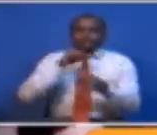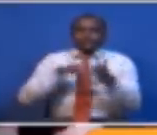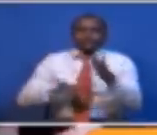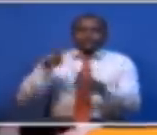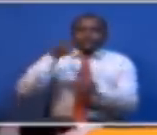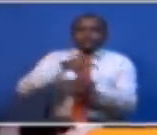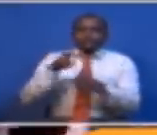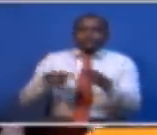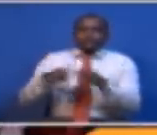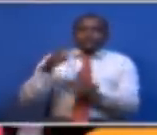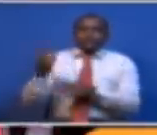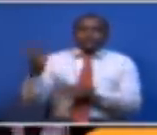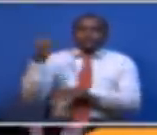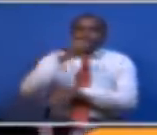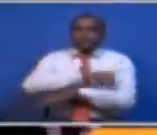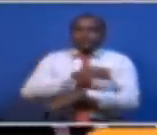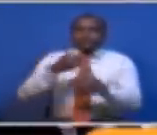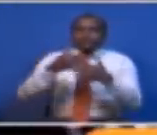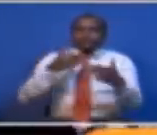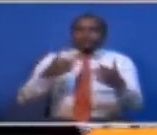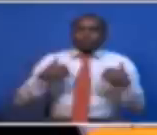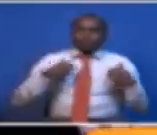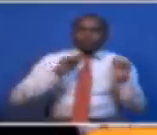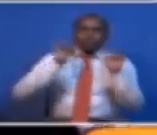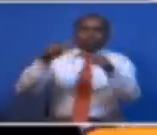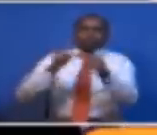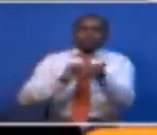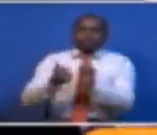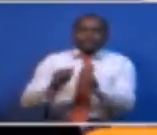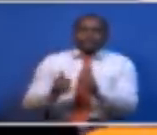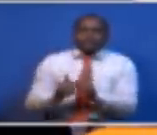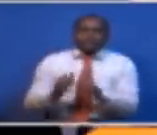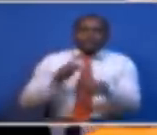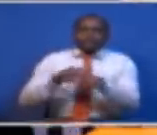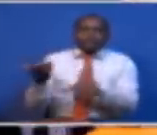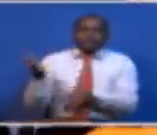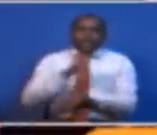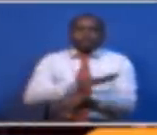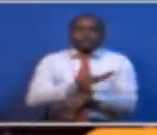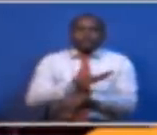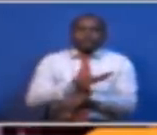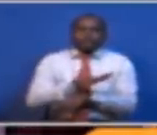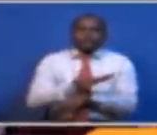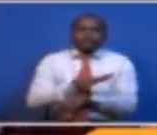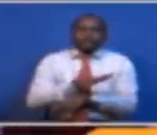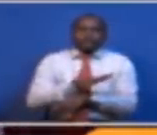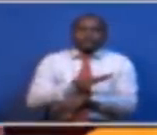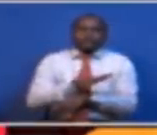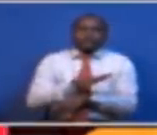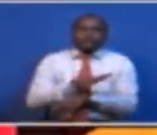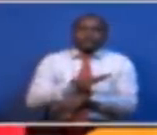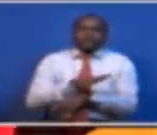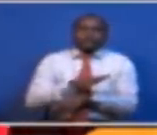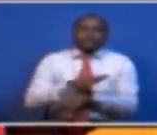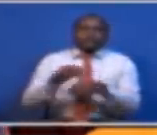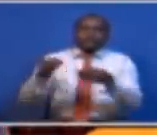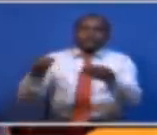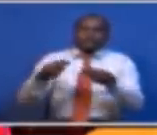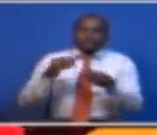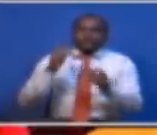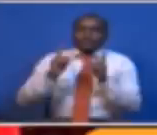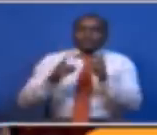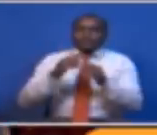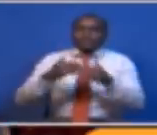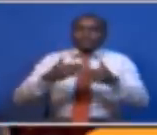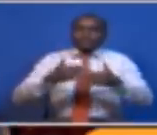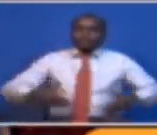it 2 days before I went to compete. And when he came back, he gave me his running shot and told